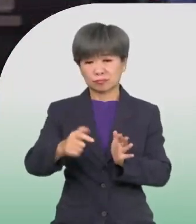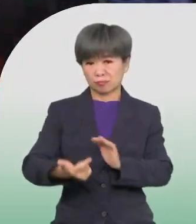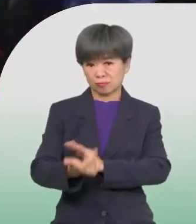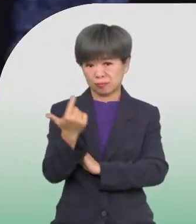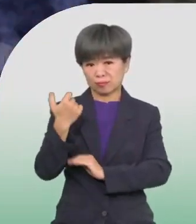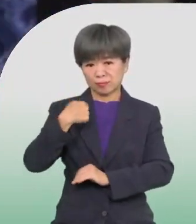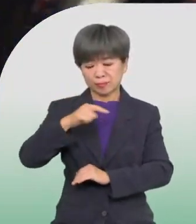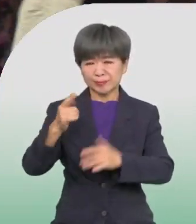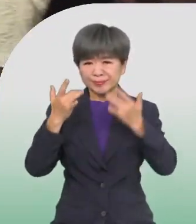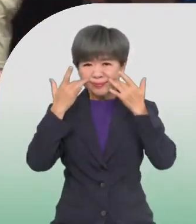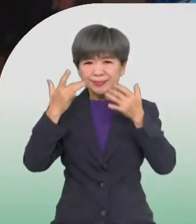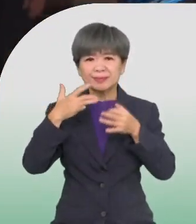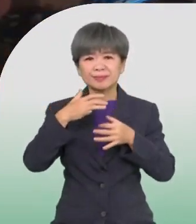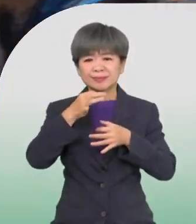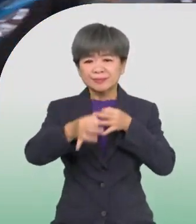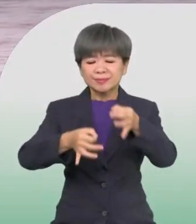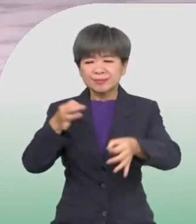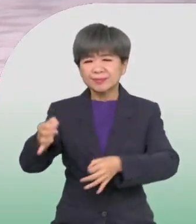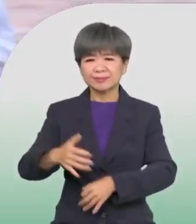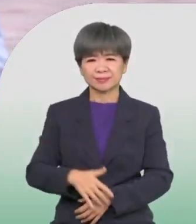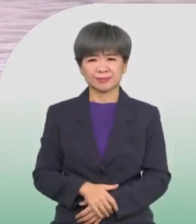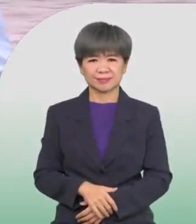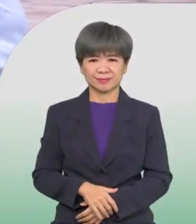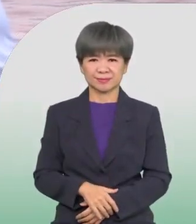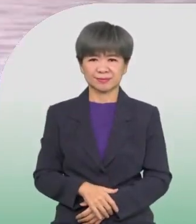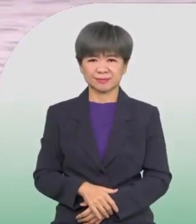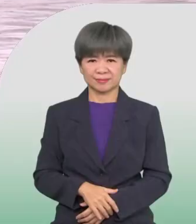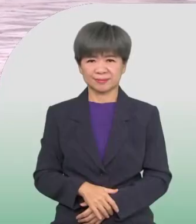家家去市场买东西。